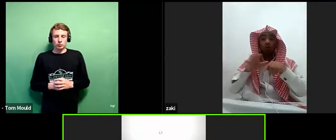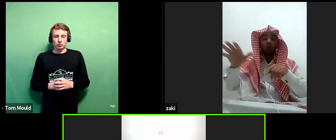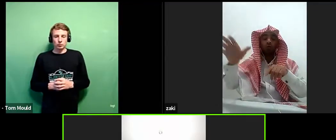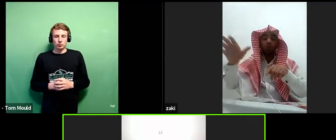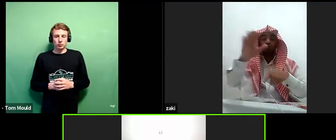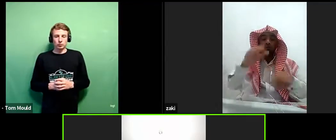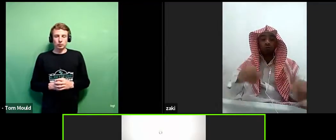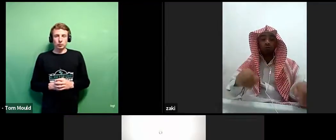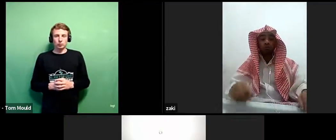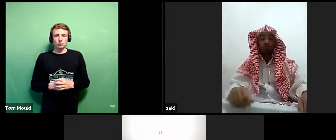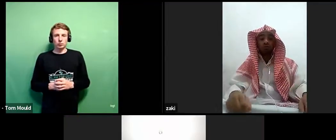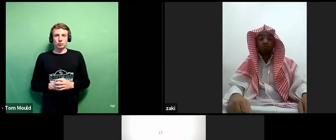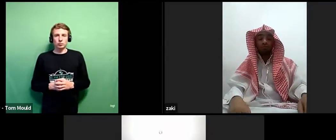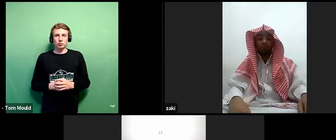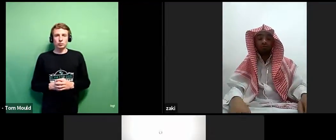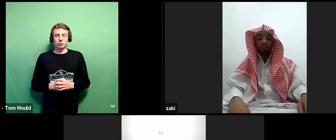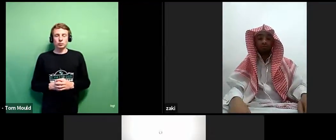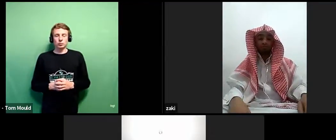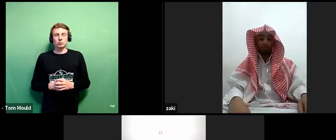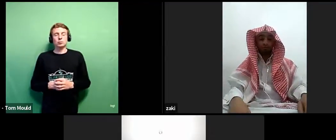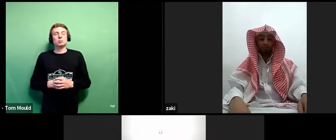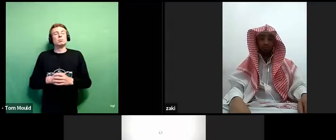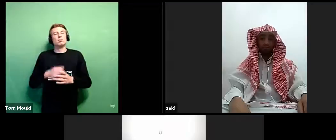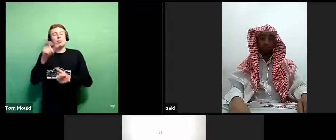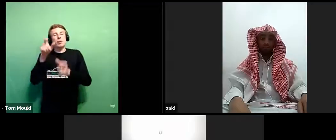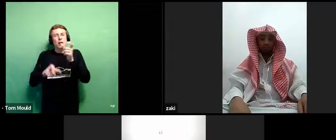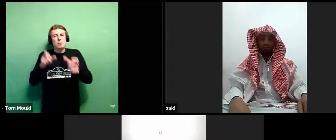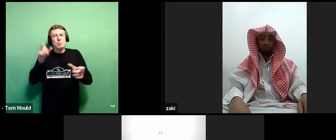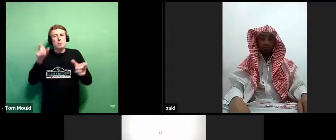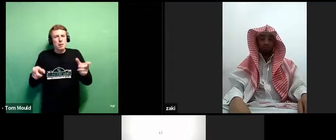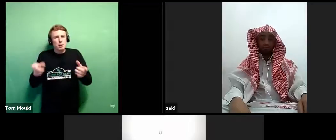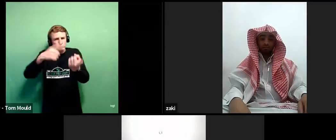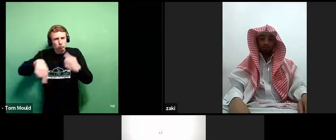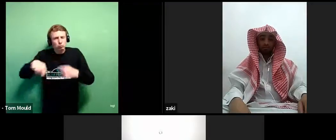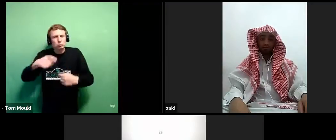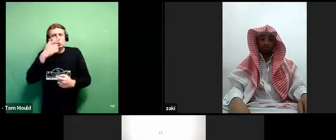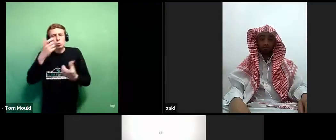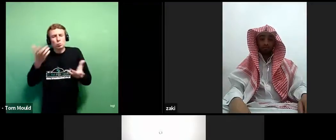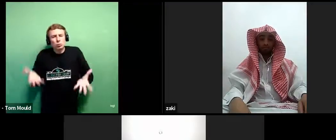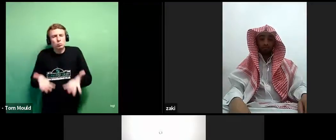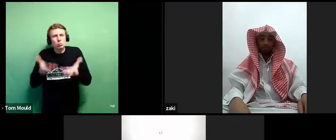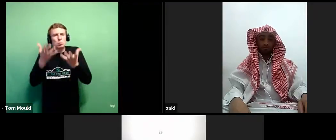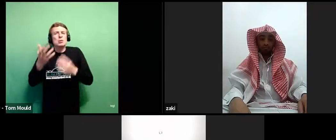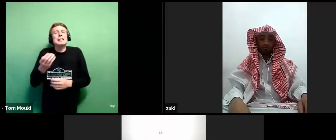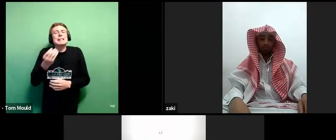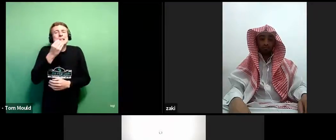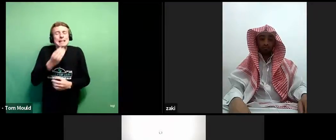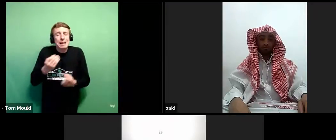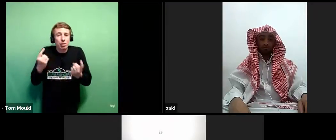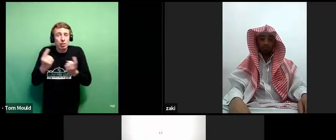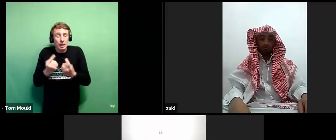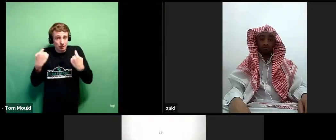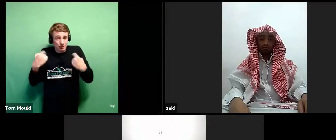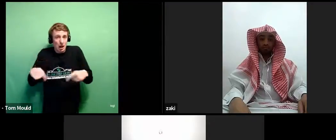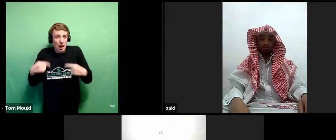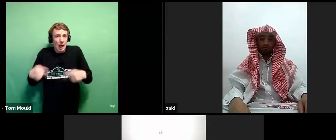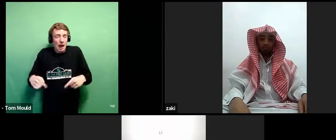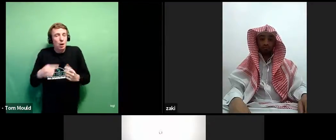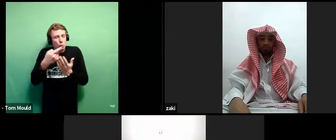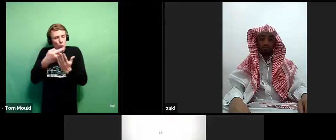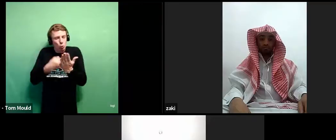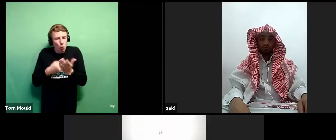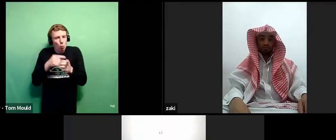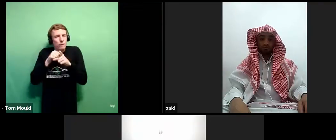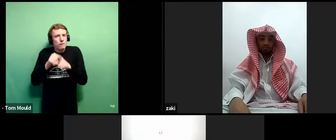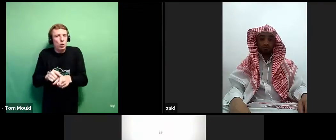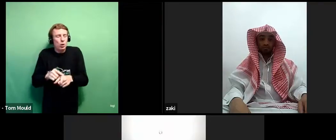مبين. O mankind, eat of that which is lawful and good on the earth, and follow not the footsteps of